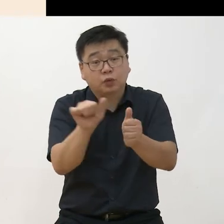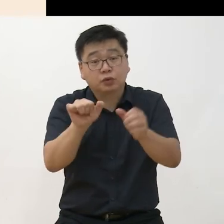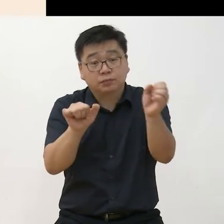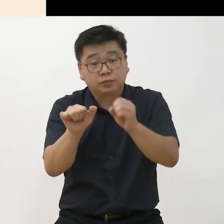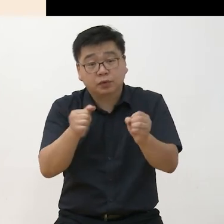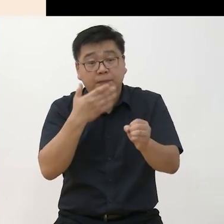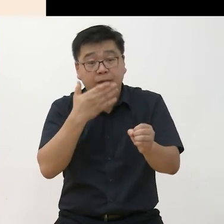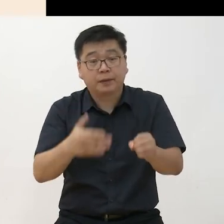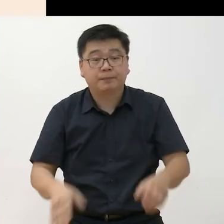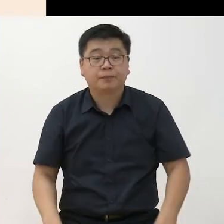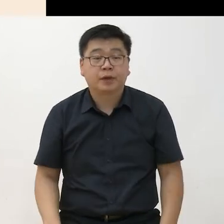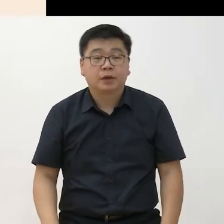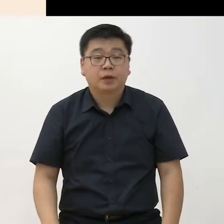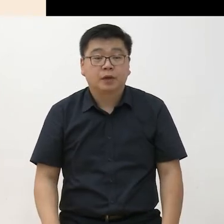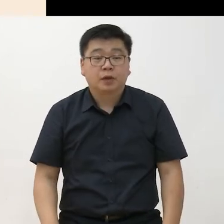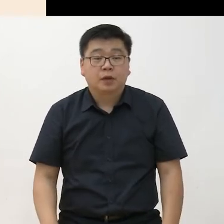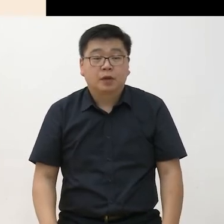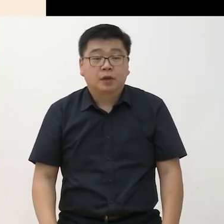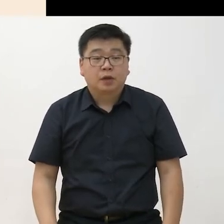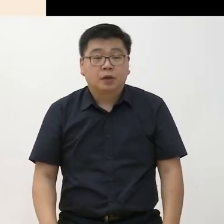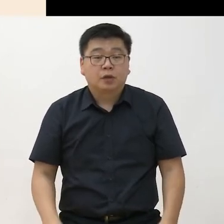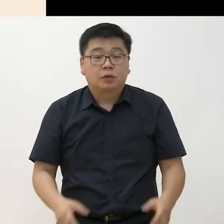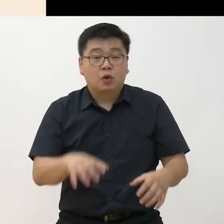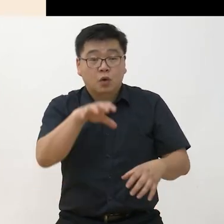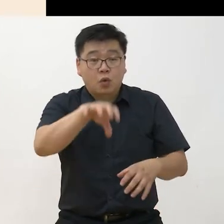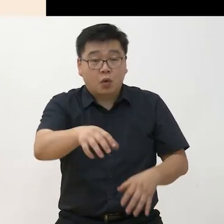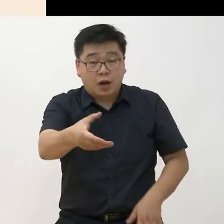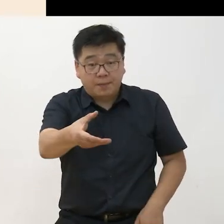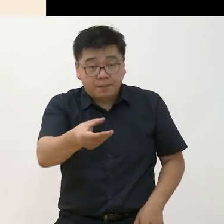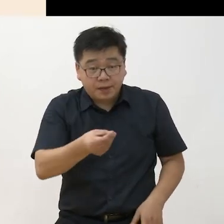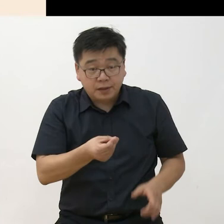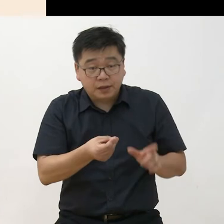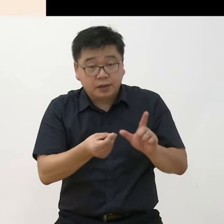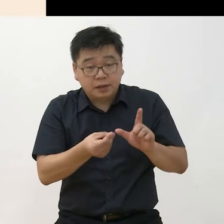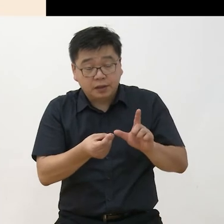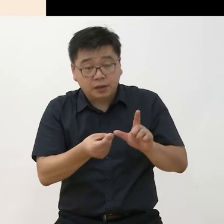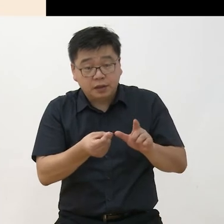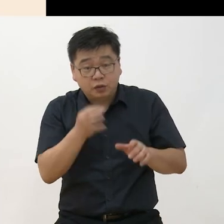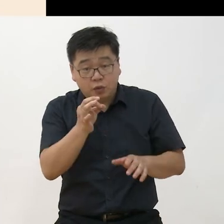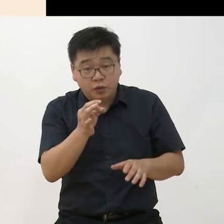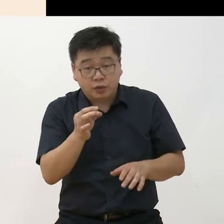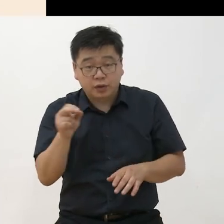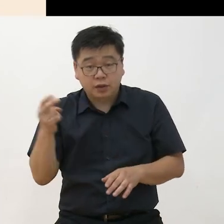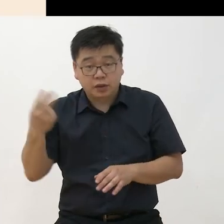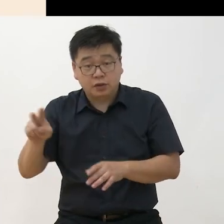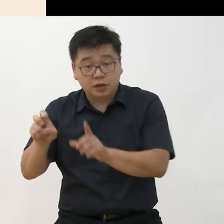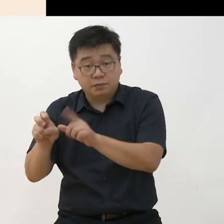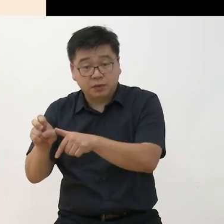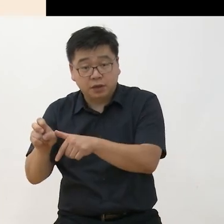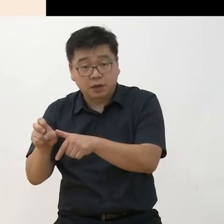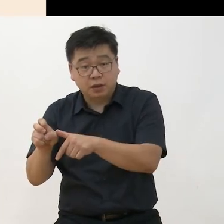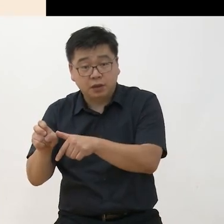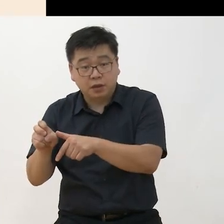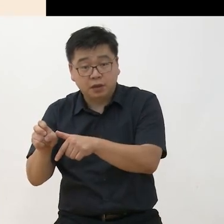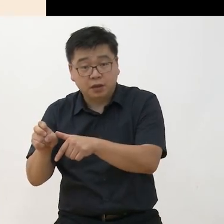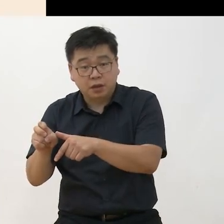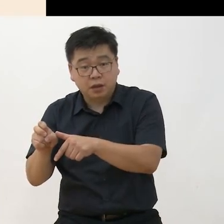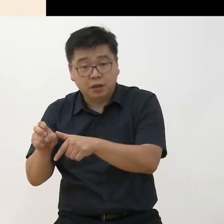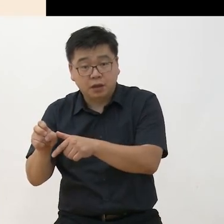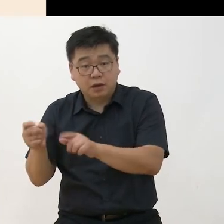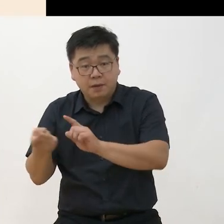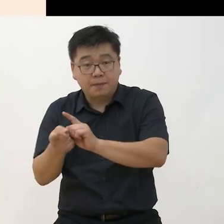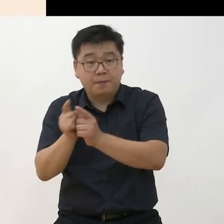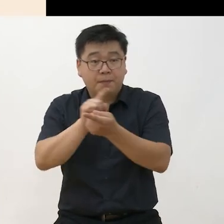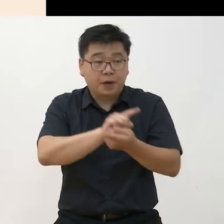개선을 했습니다. 워낙에 공간 임차료는 20년도까지는 저희가 예산 편성을 불허했었는데,